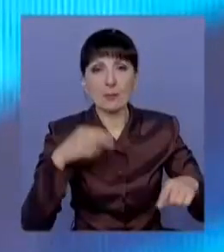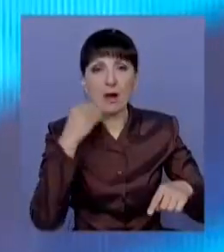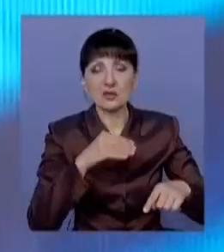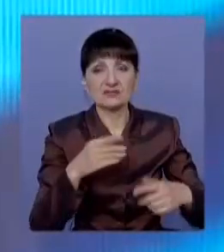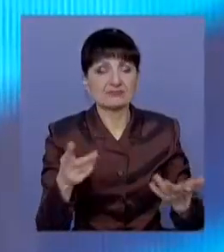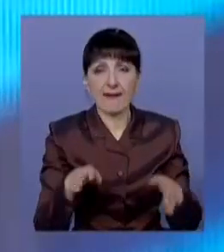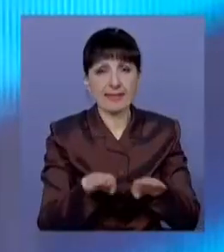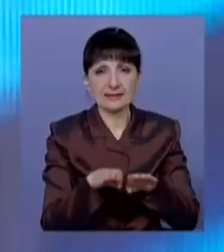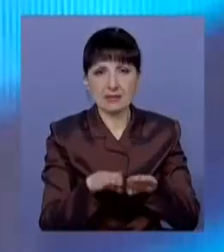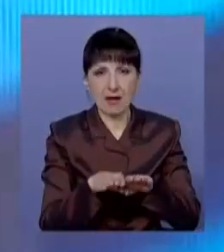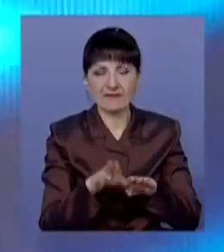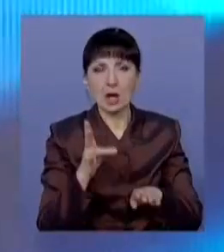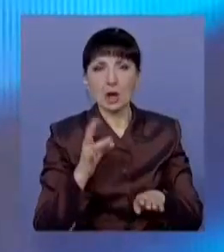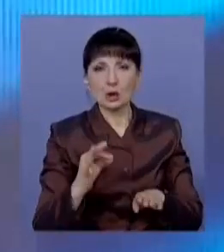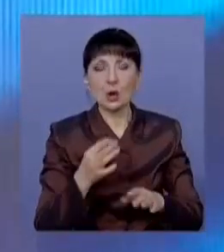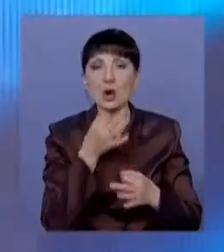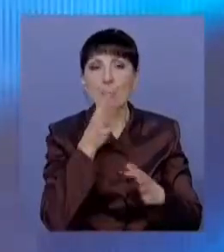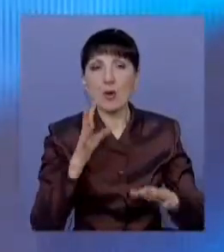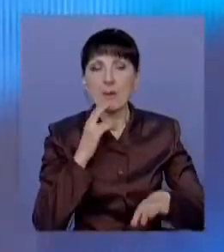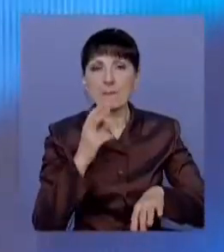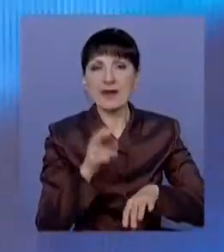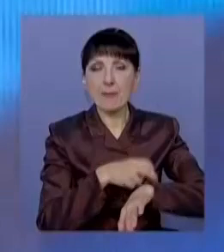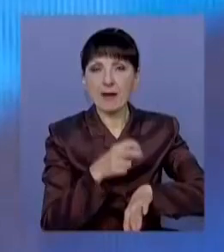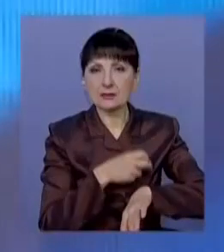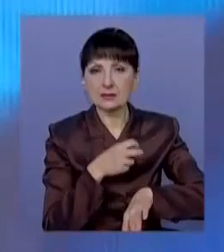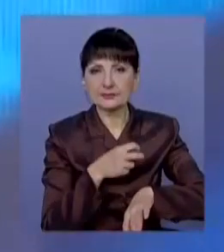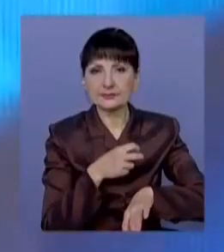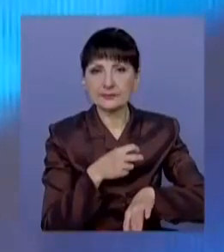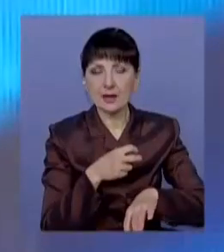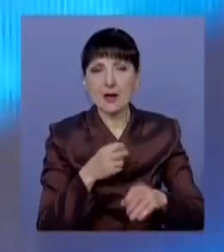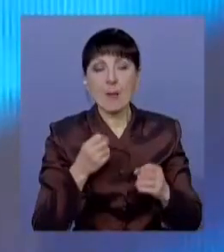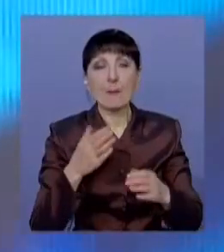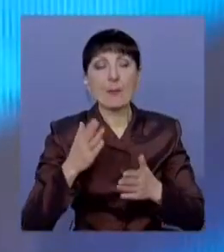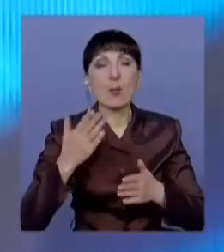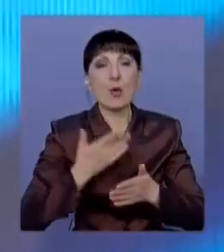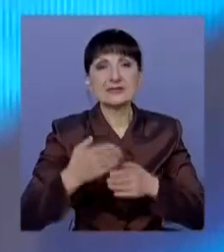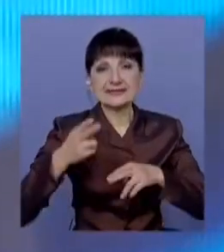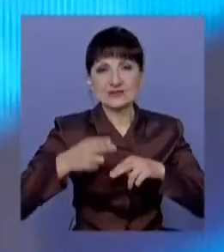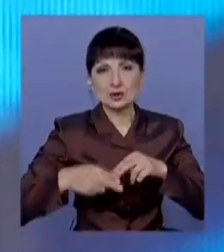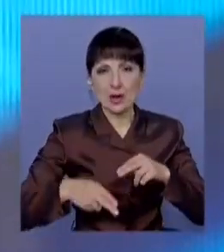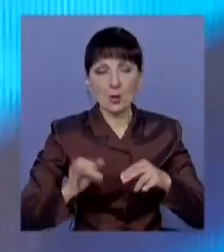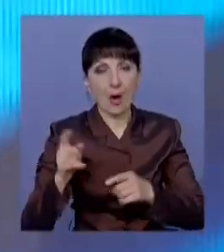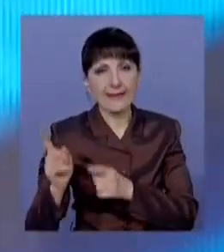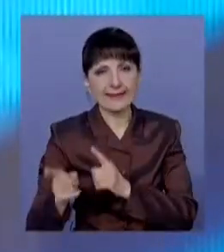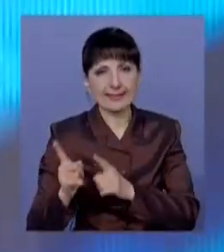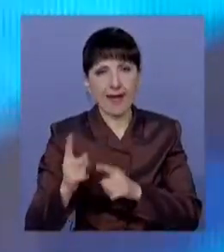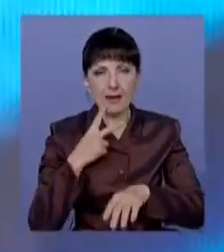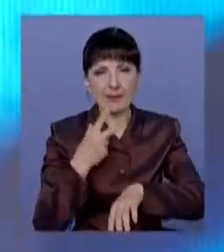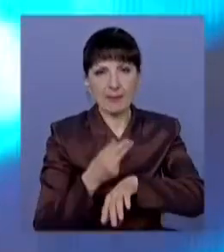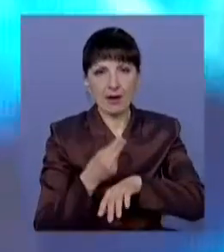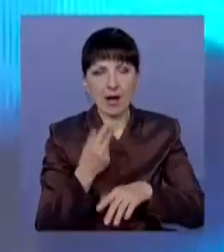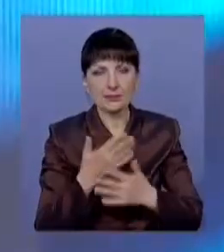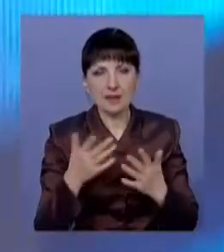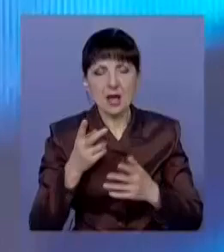нельзя. Во-вторых, как бы любой препарат генерической формы после завершения патента у оригинального препарата в обязательном